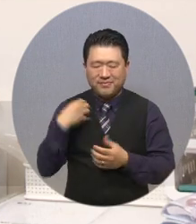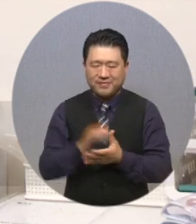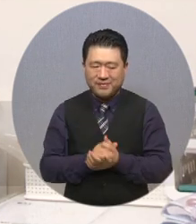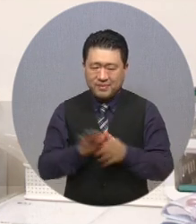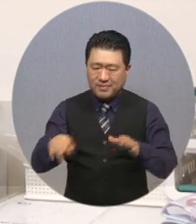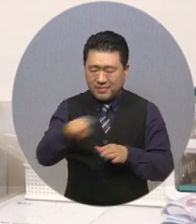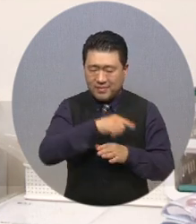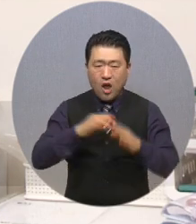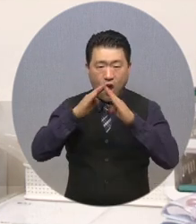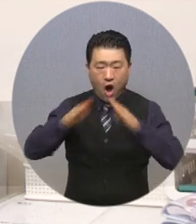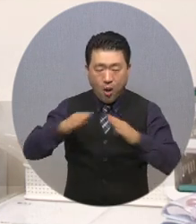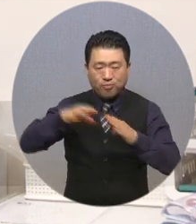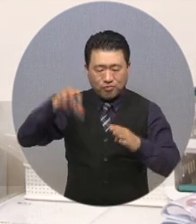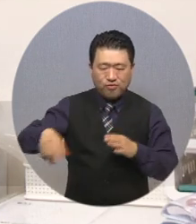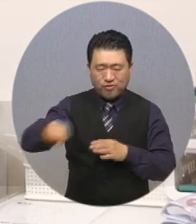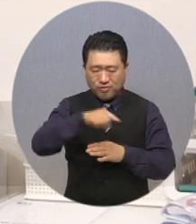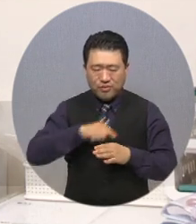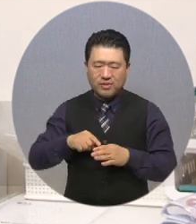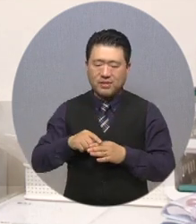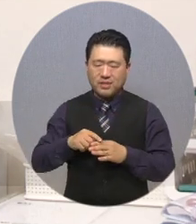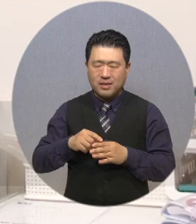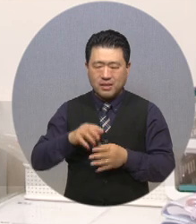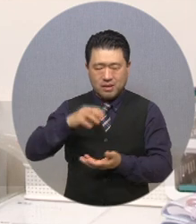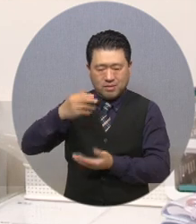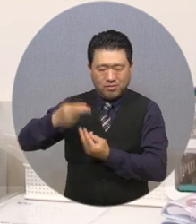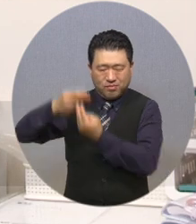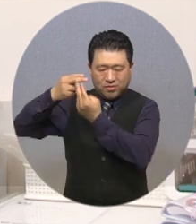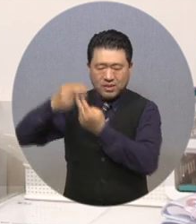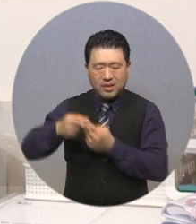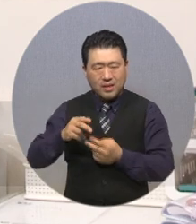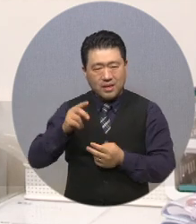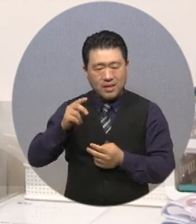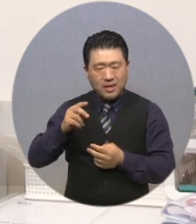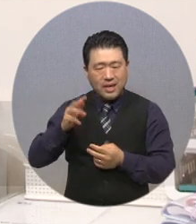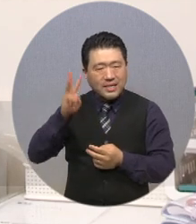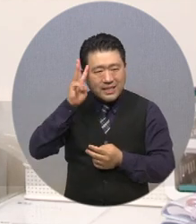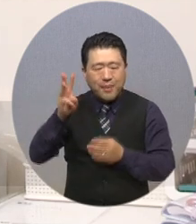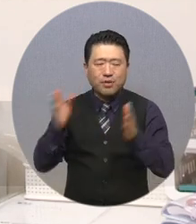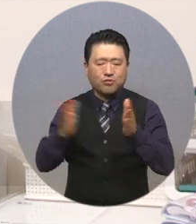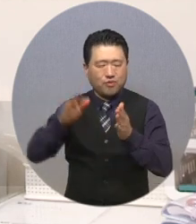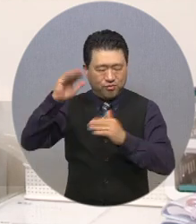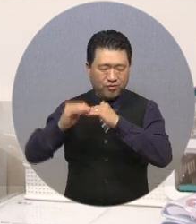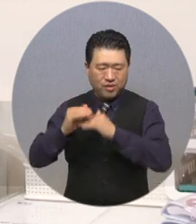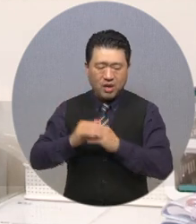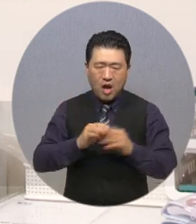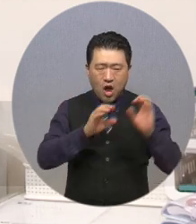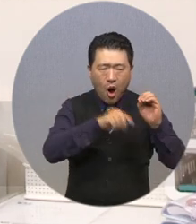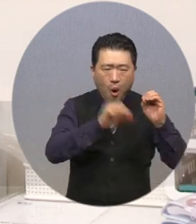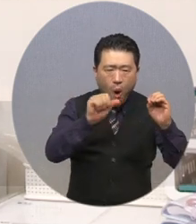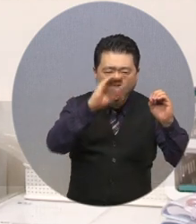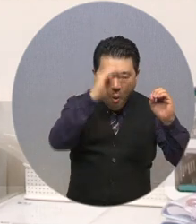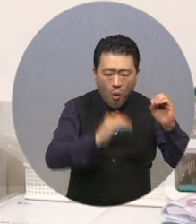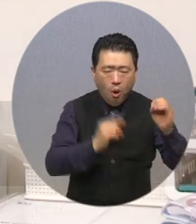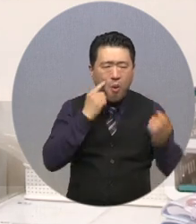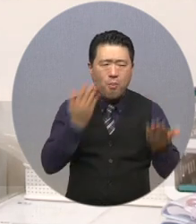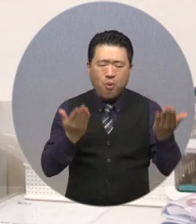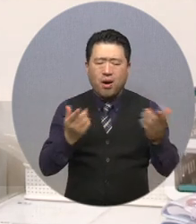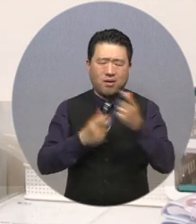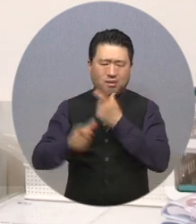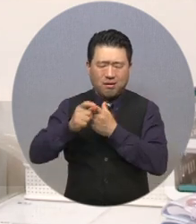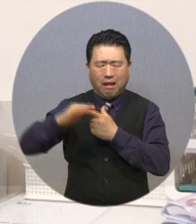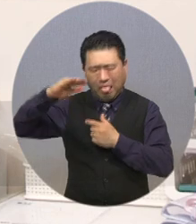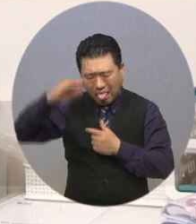현재 전북 지역의 혈액 보유량은 2.91분으로 지금 0.51분인 적정 보유량보다 한참